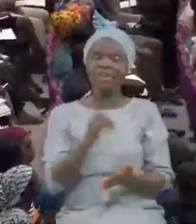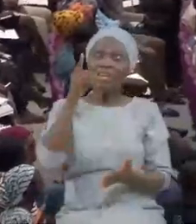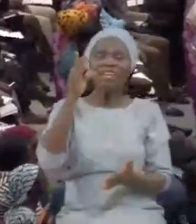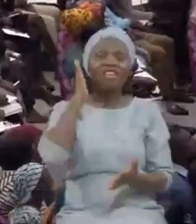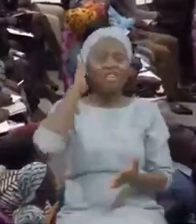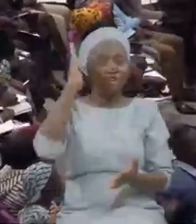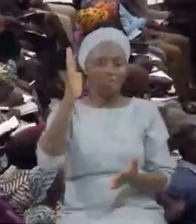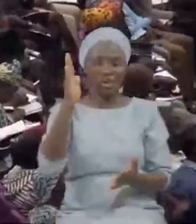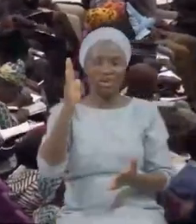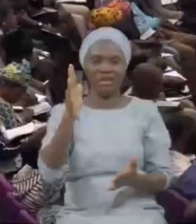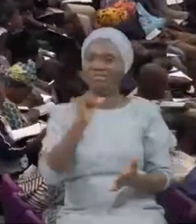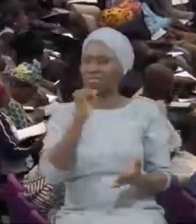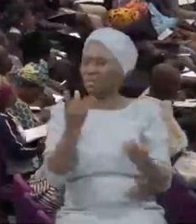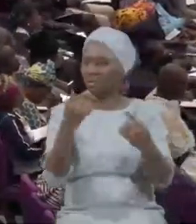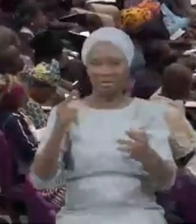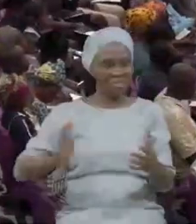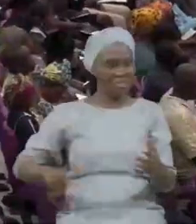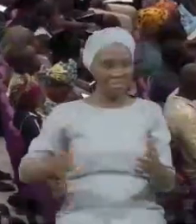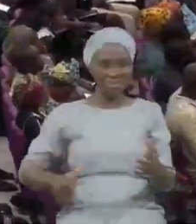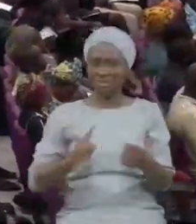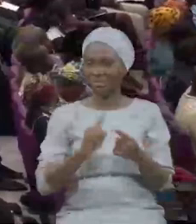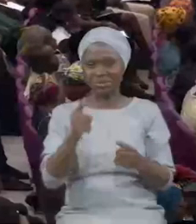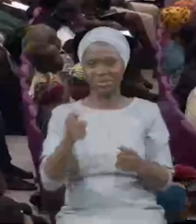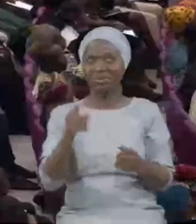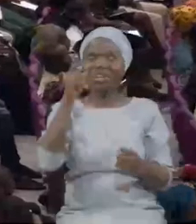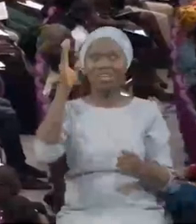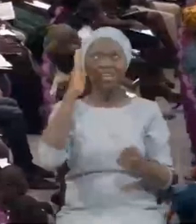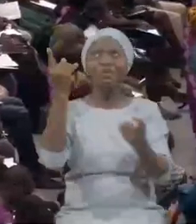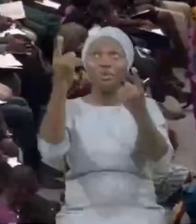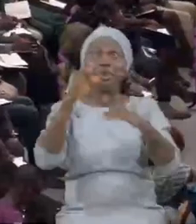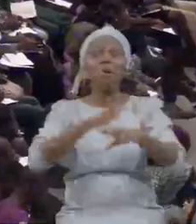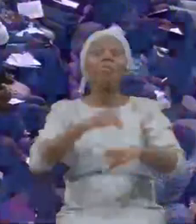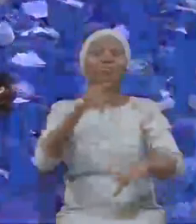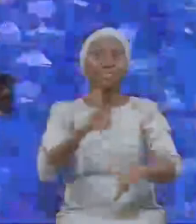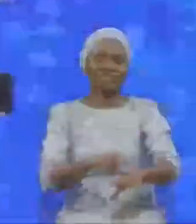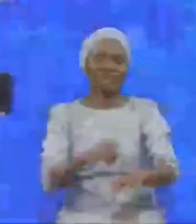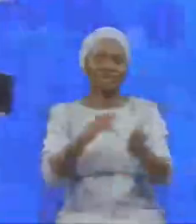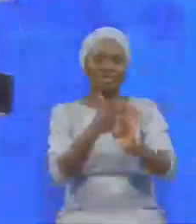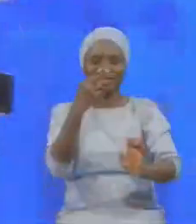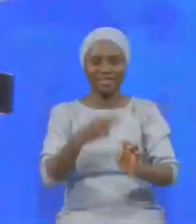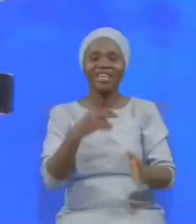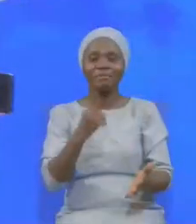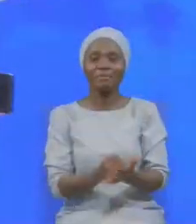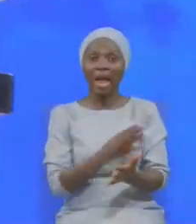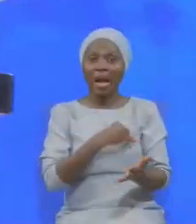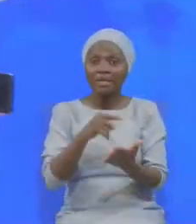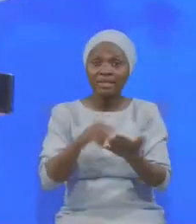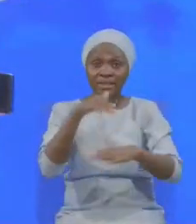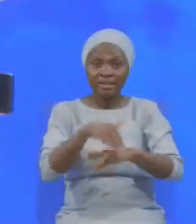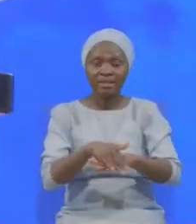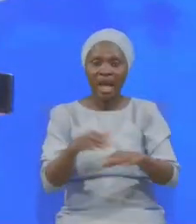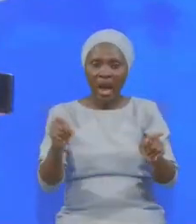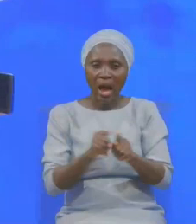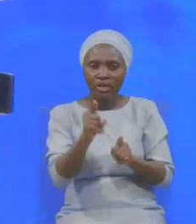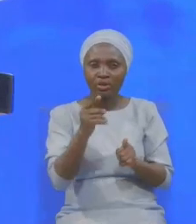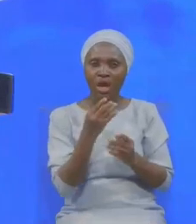Il ne va pas venir en retard. Il sera à l'heure. Et ce soir, dès que vous mentionnerez le nom